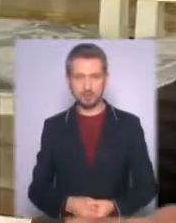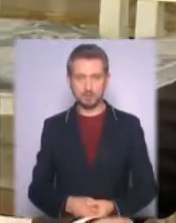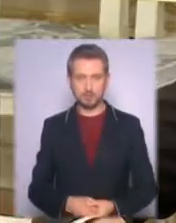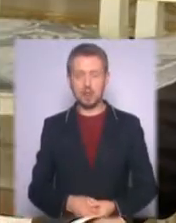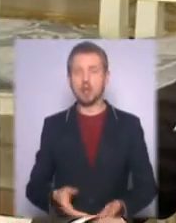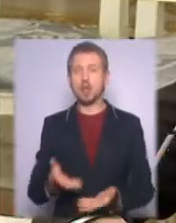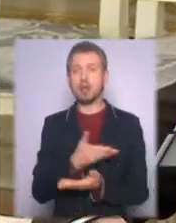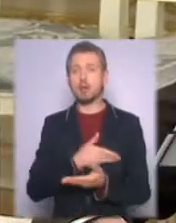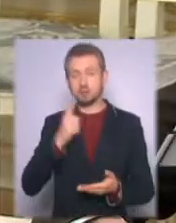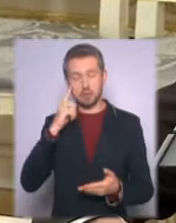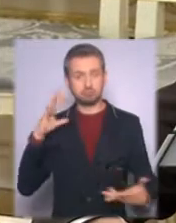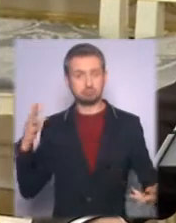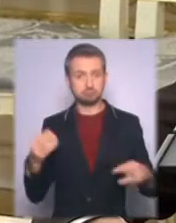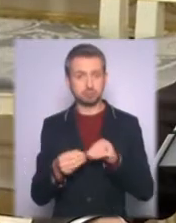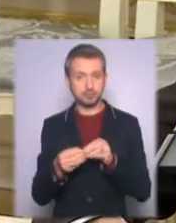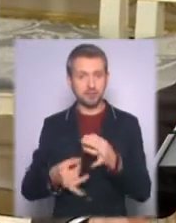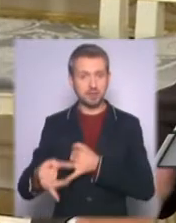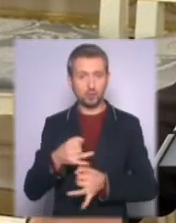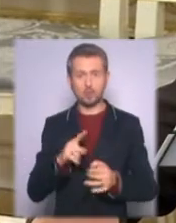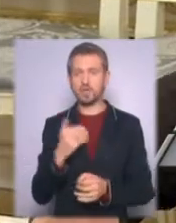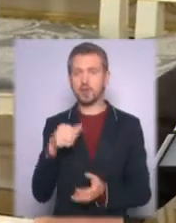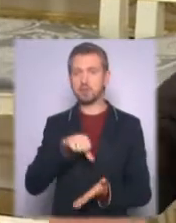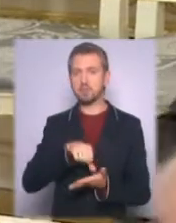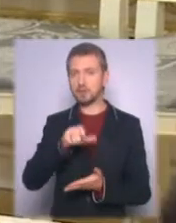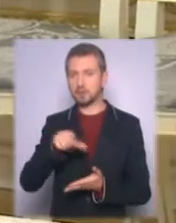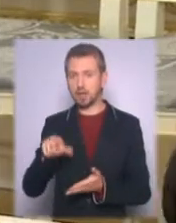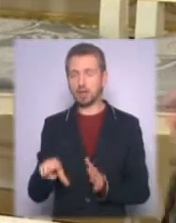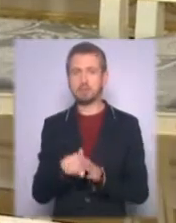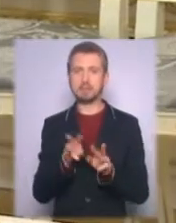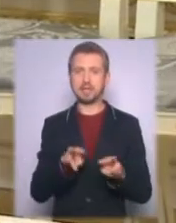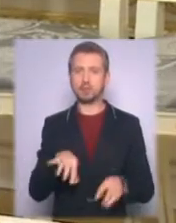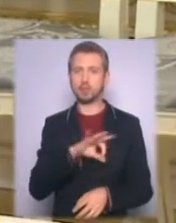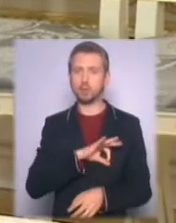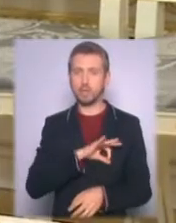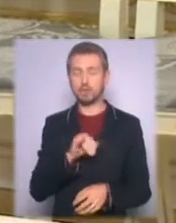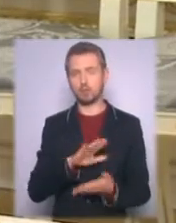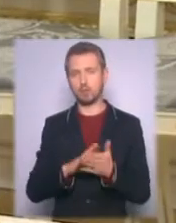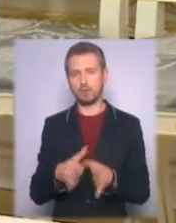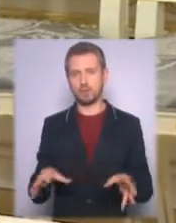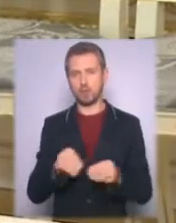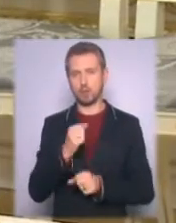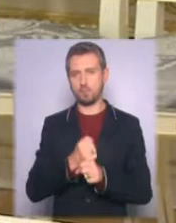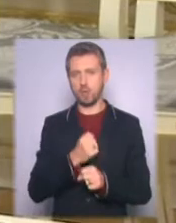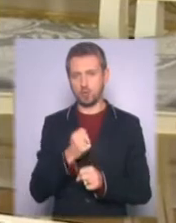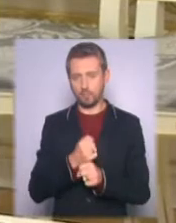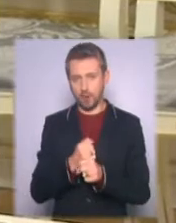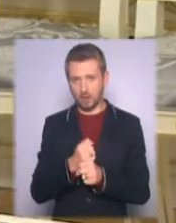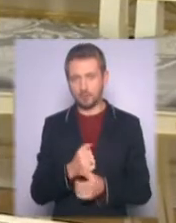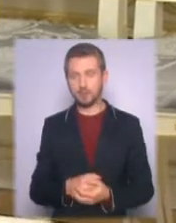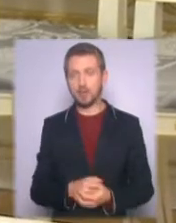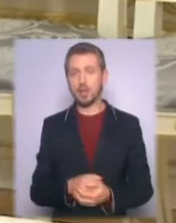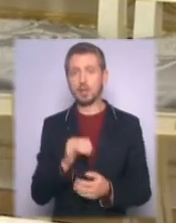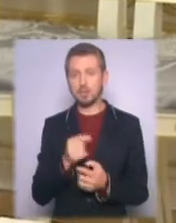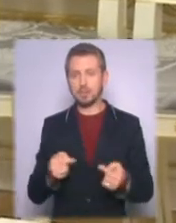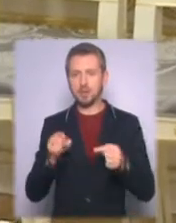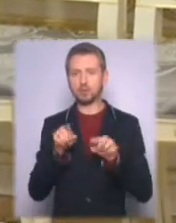Ми дійшли спільної думки у дискусіях з вашими представниками, з міністром юстиції і домовились спільно працювати над його доопрацюванням та приведенням цього